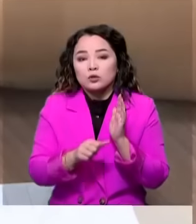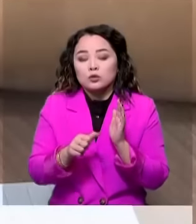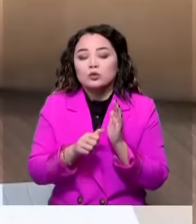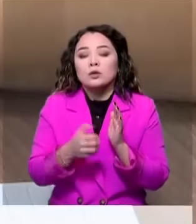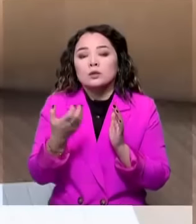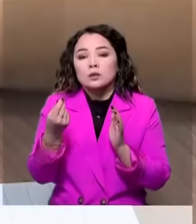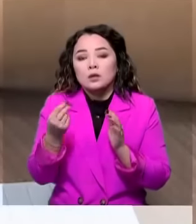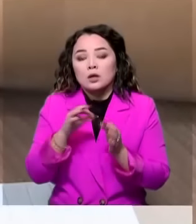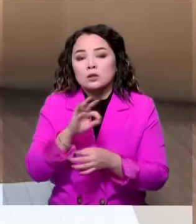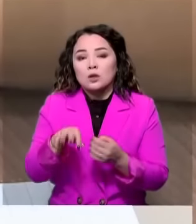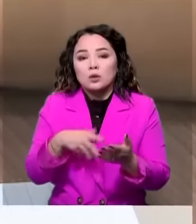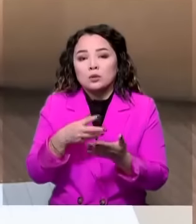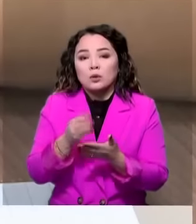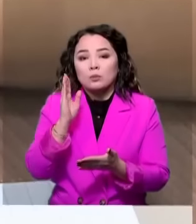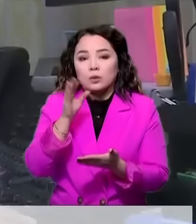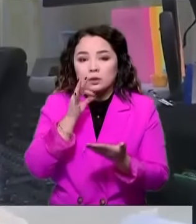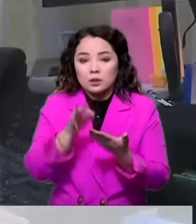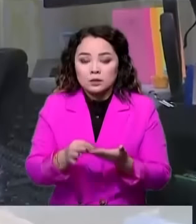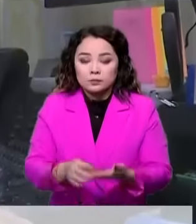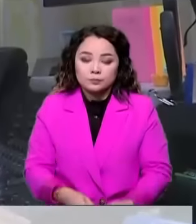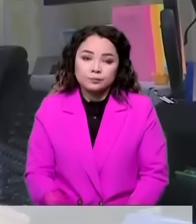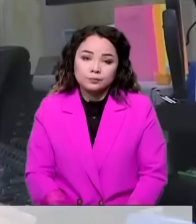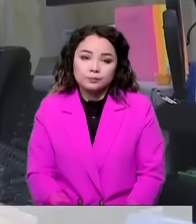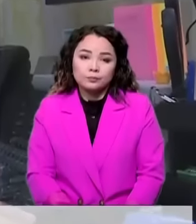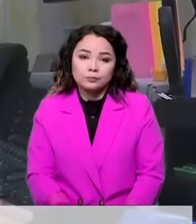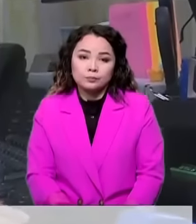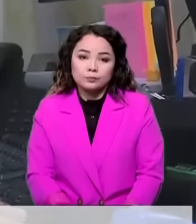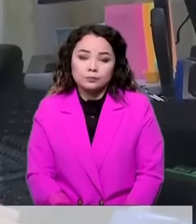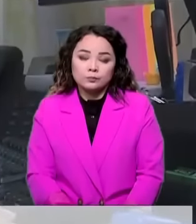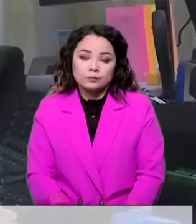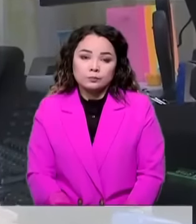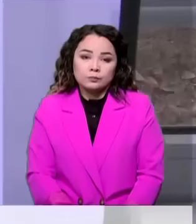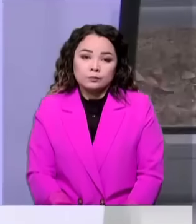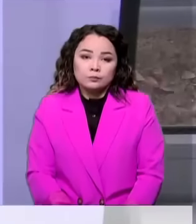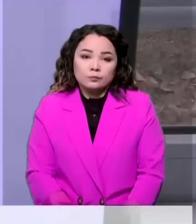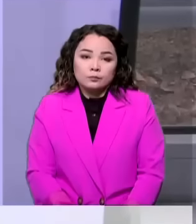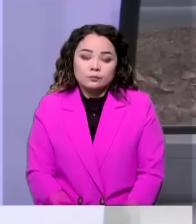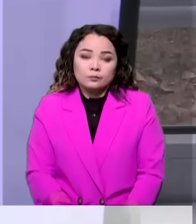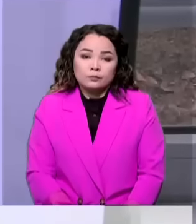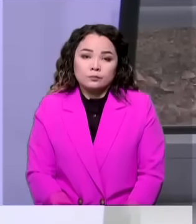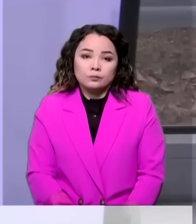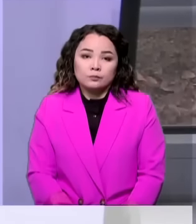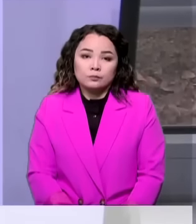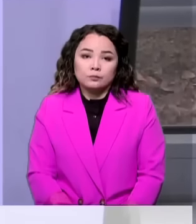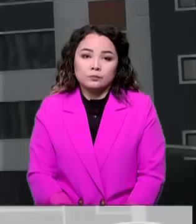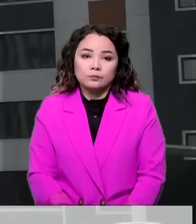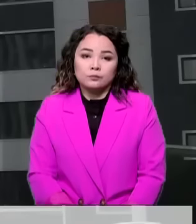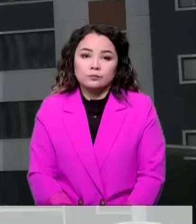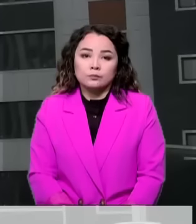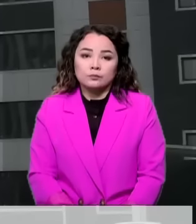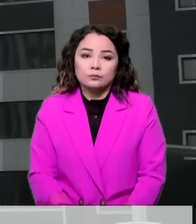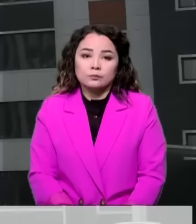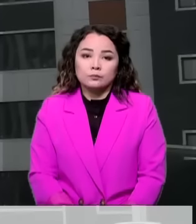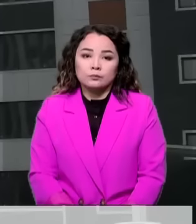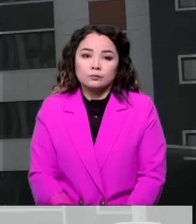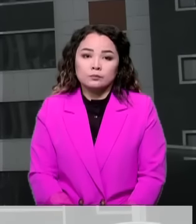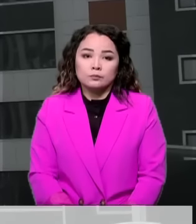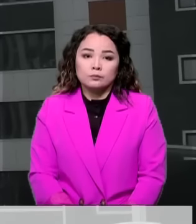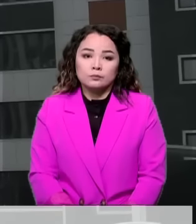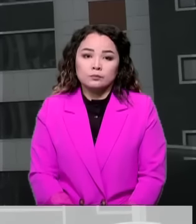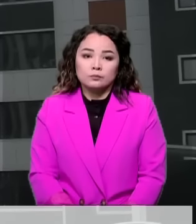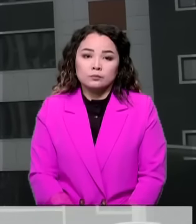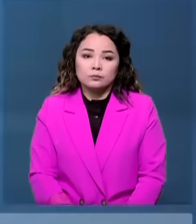теңге артық төлейді, дейді жылу желісінің өкілдері. Қарлығаш Қасиетова, Анель Сембердина, Жігер Бабақанов, 24 кезет,